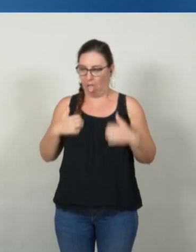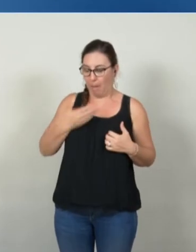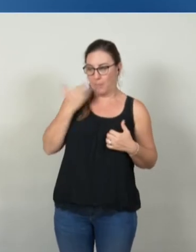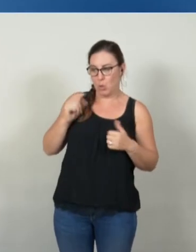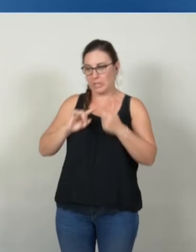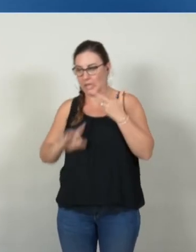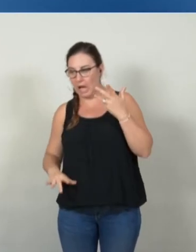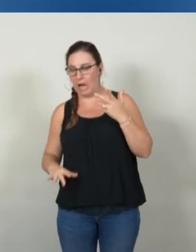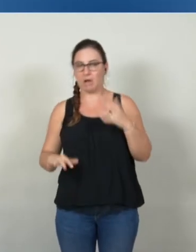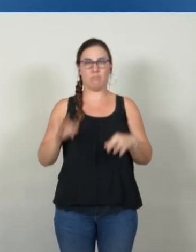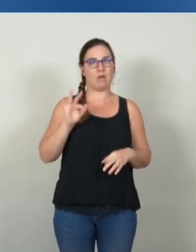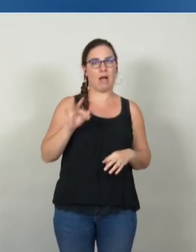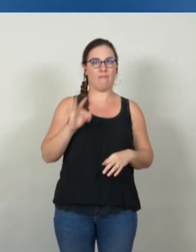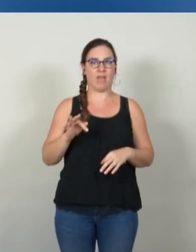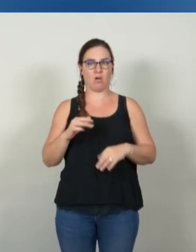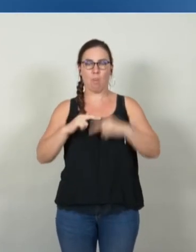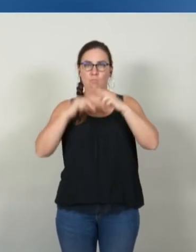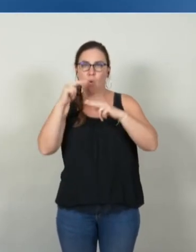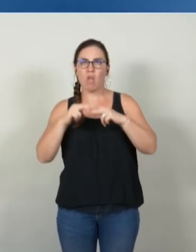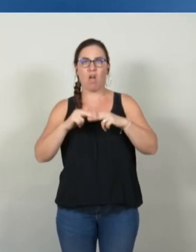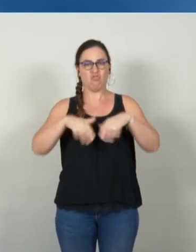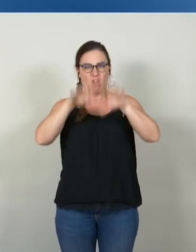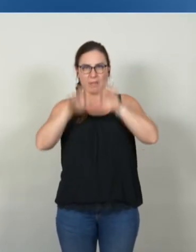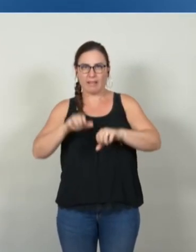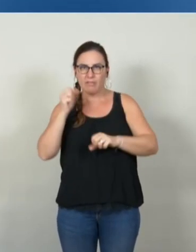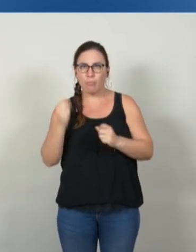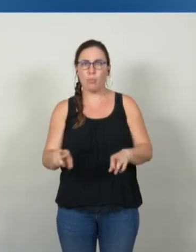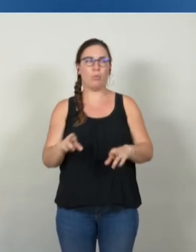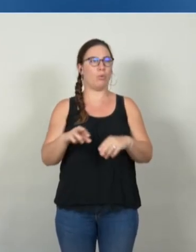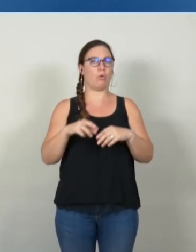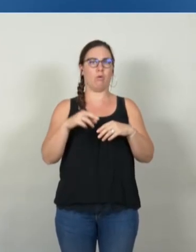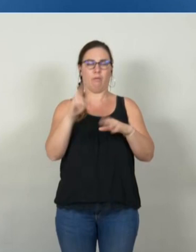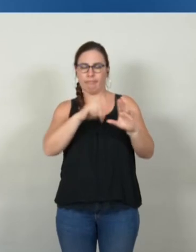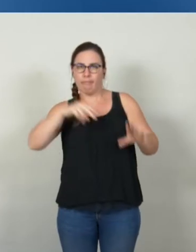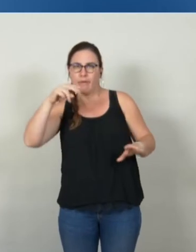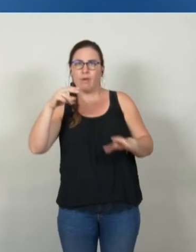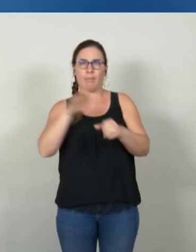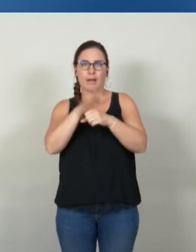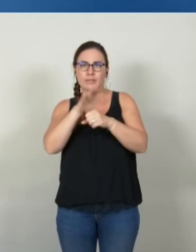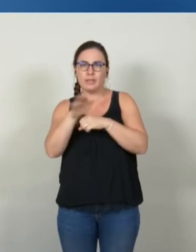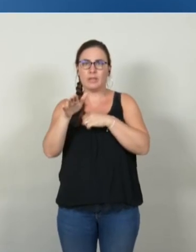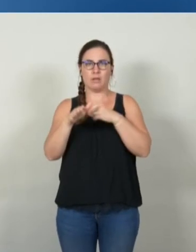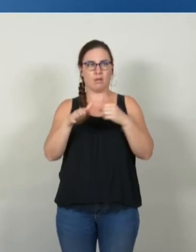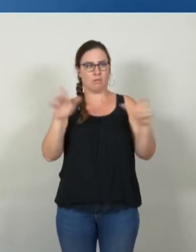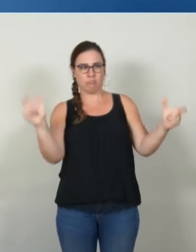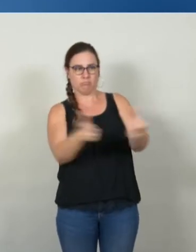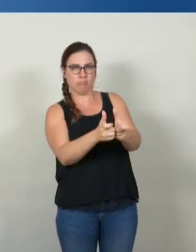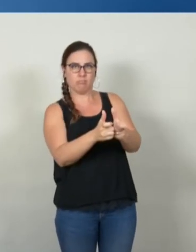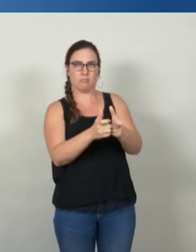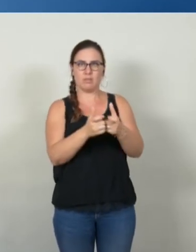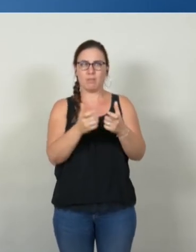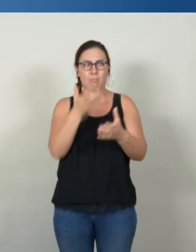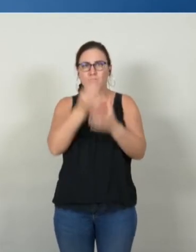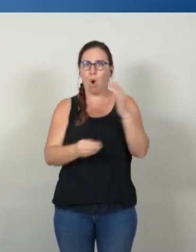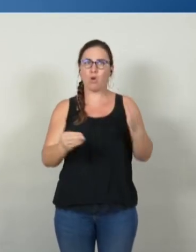côté bureaucratique de votre montage sur l'absence de lisibilité qui empêchait l'identification à l'opération qui est